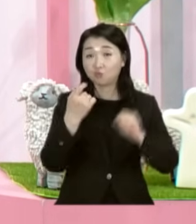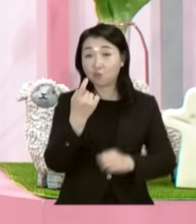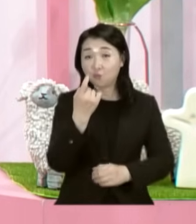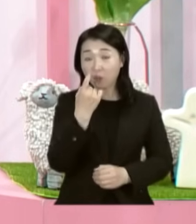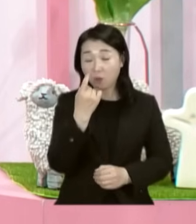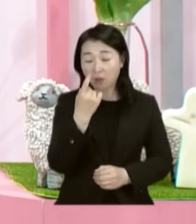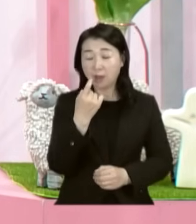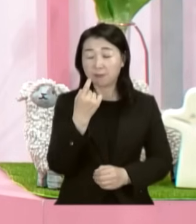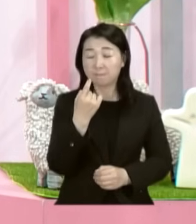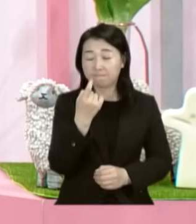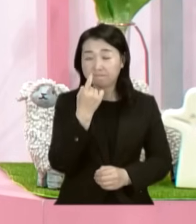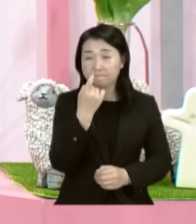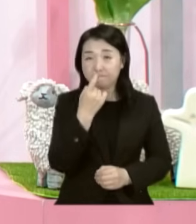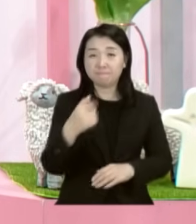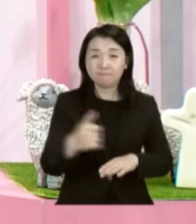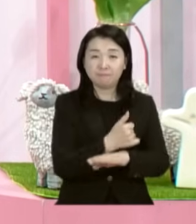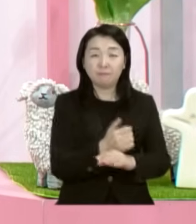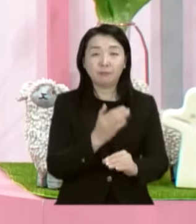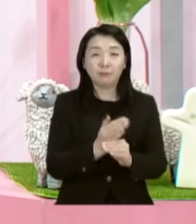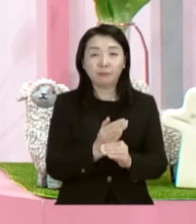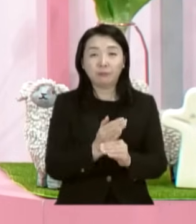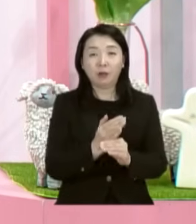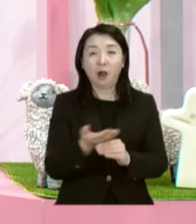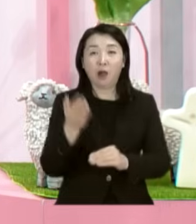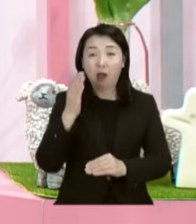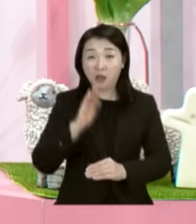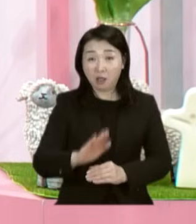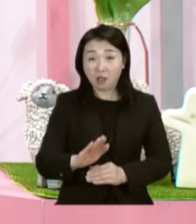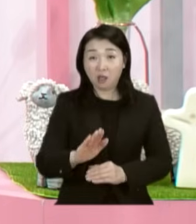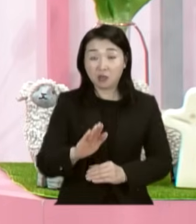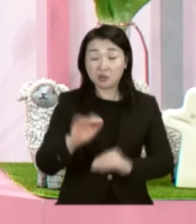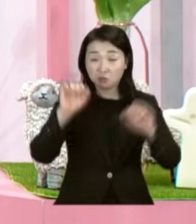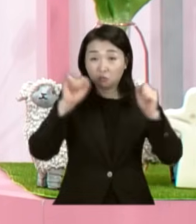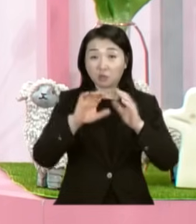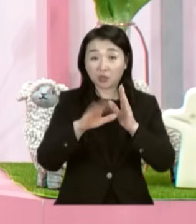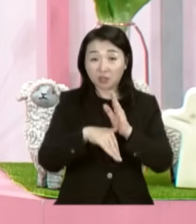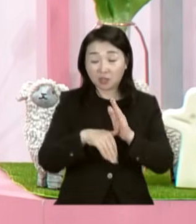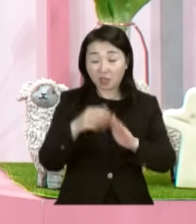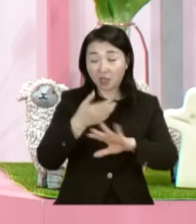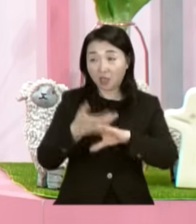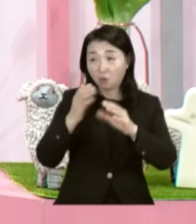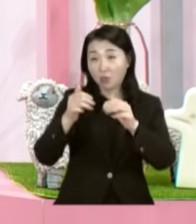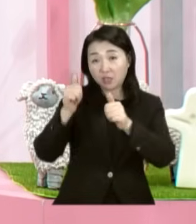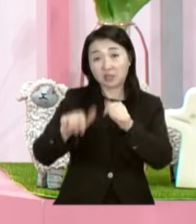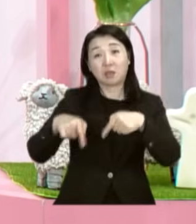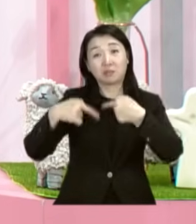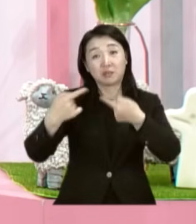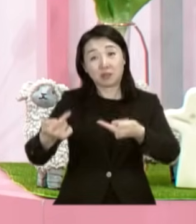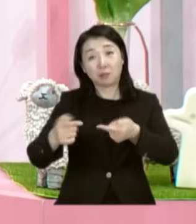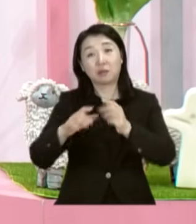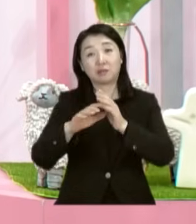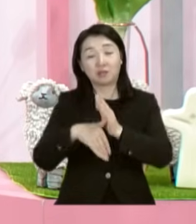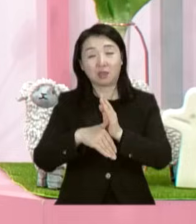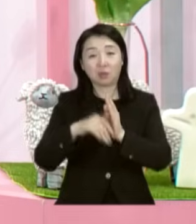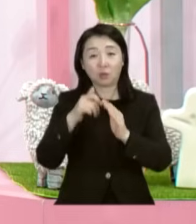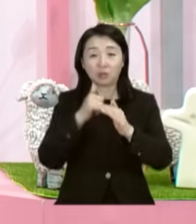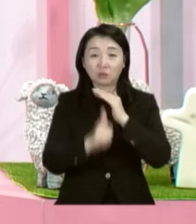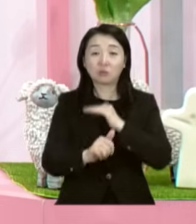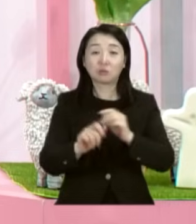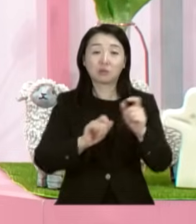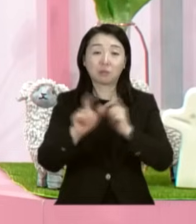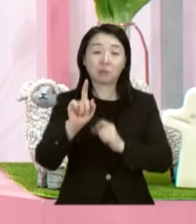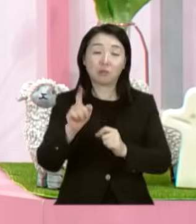그러면서도 계속 하고 있었어요 하고 있는데 이제 병행하는 와중에 제가 이제 해외 시합을 나가게 되면서 사실